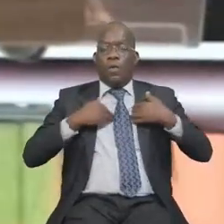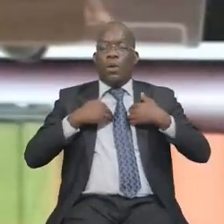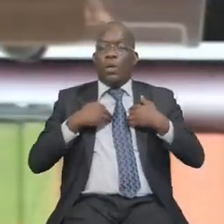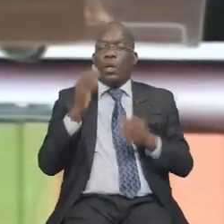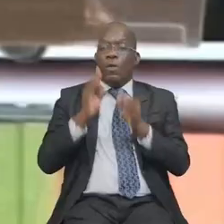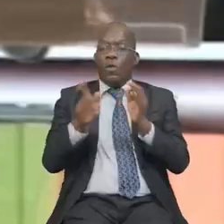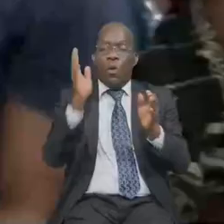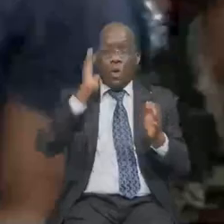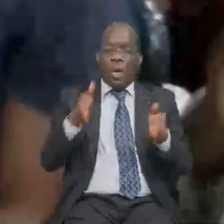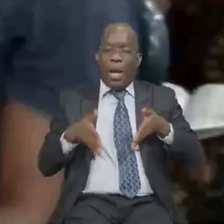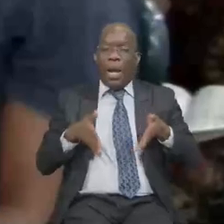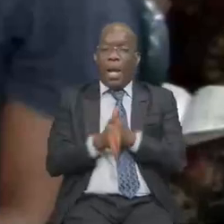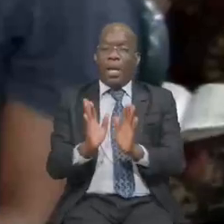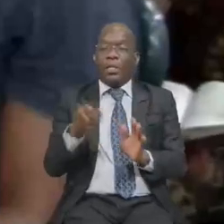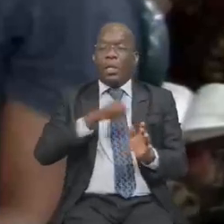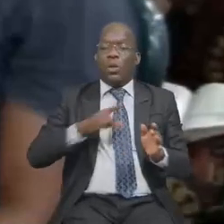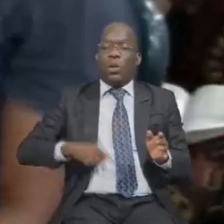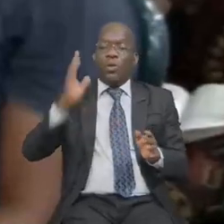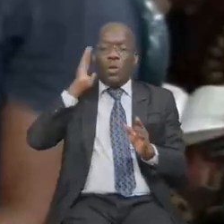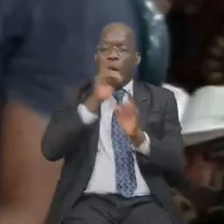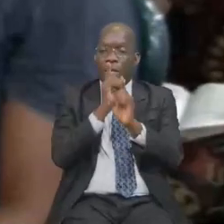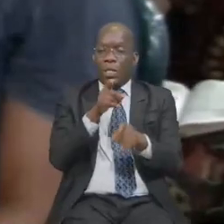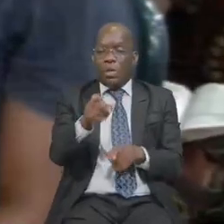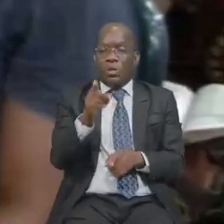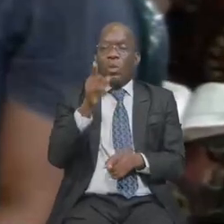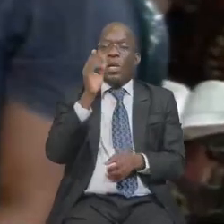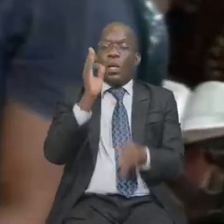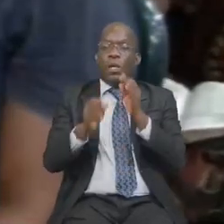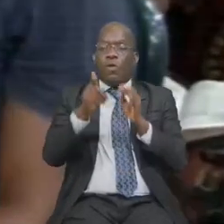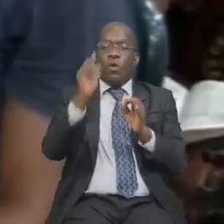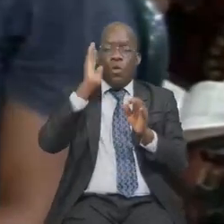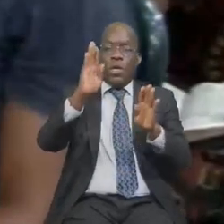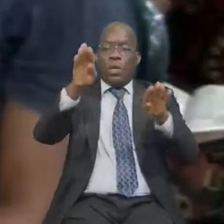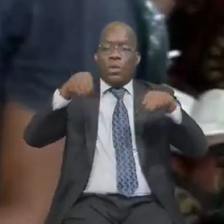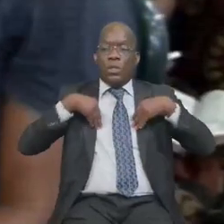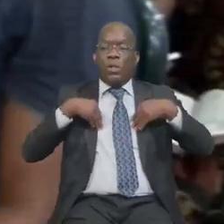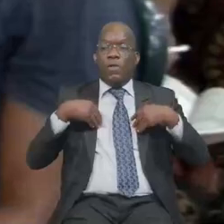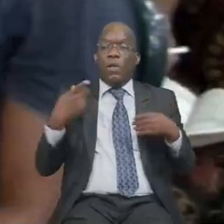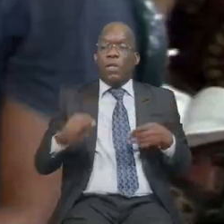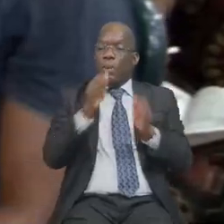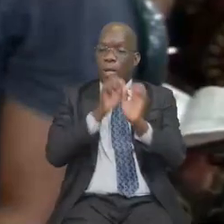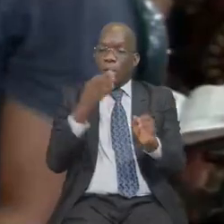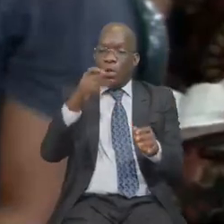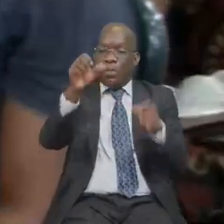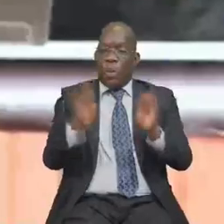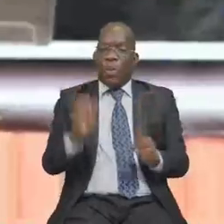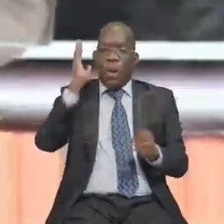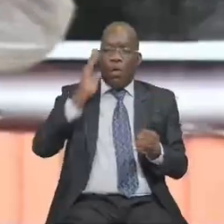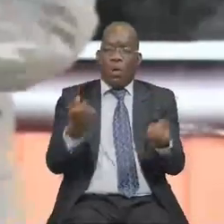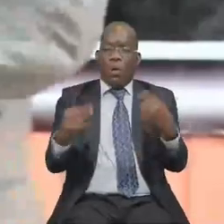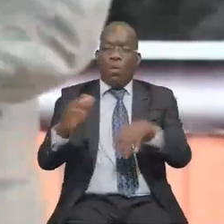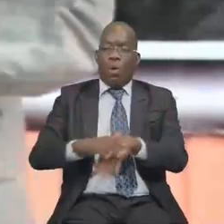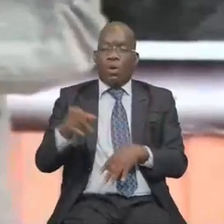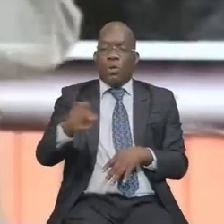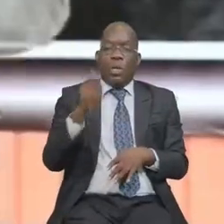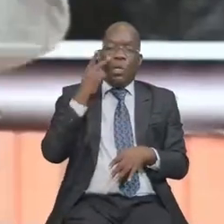prière. Si tu peux recevoir, les bénédictions du calvaire viendront sur ta vie. Voyons les bénédictions. Les bénédictions